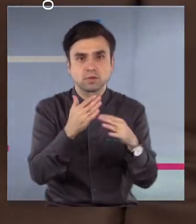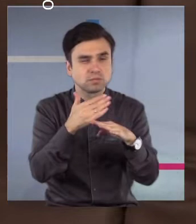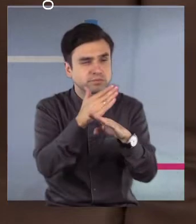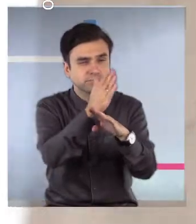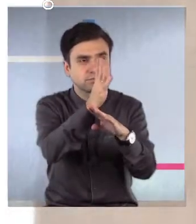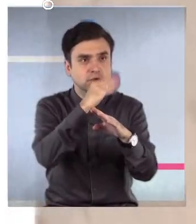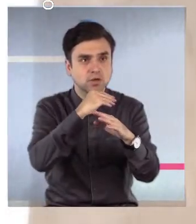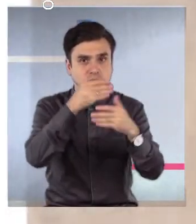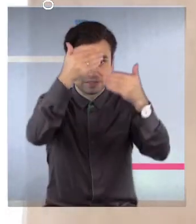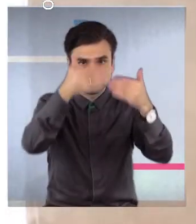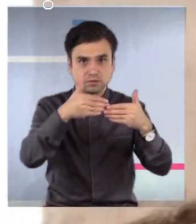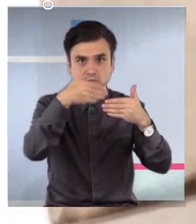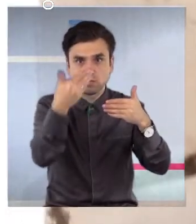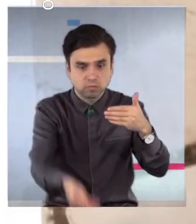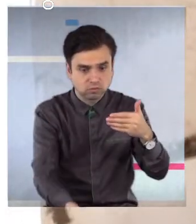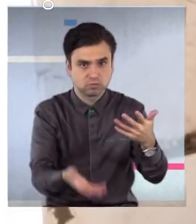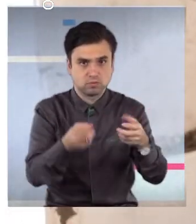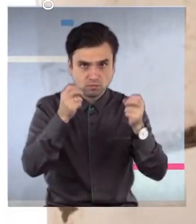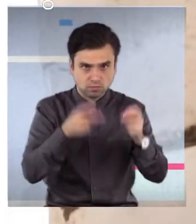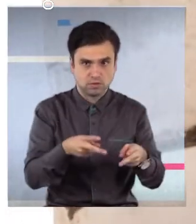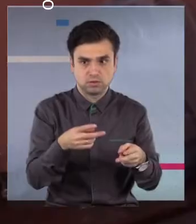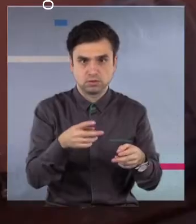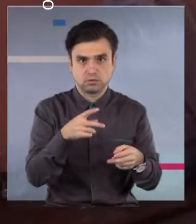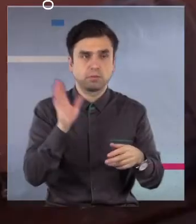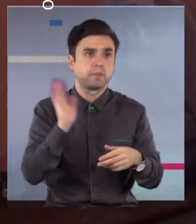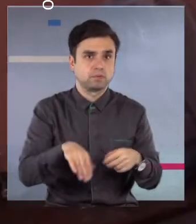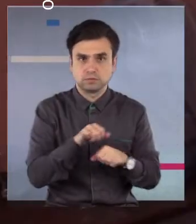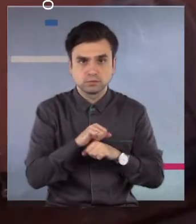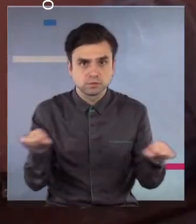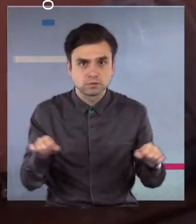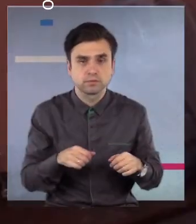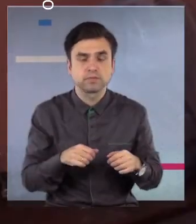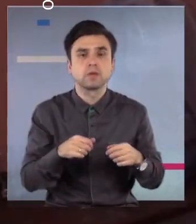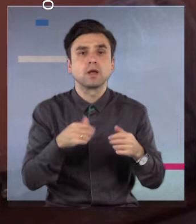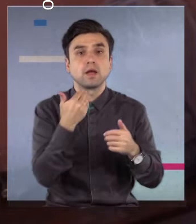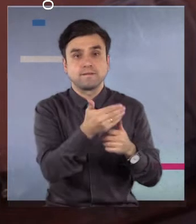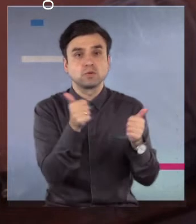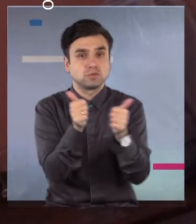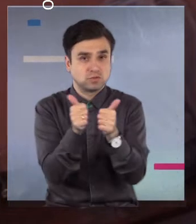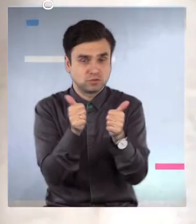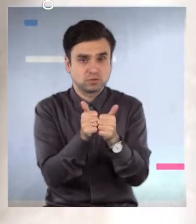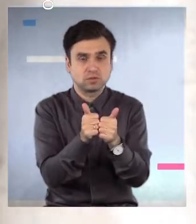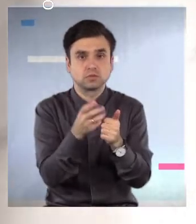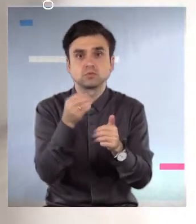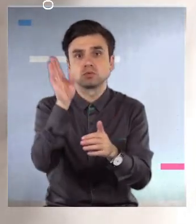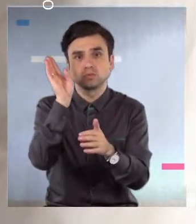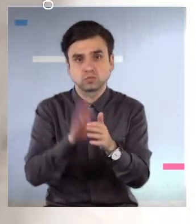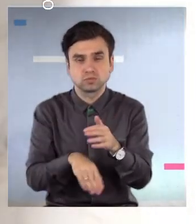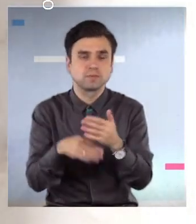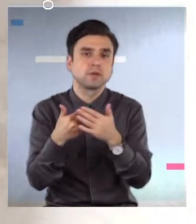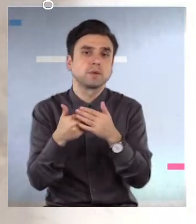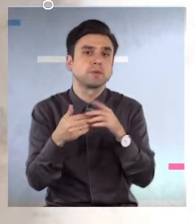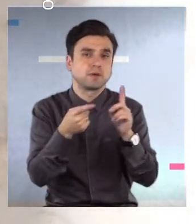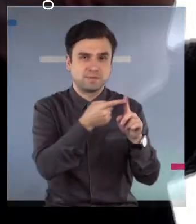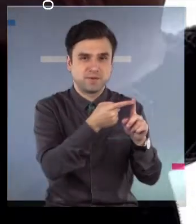надо с этим что-то делать. Найліпша ситуація і у його сусіда. Тільки якщо у Владислава потріскалась лише кухня, то тут таке вже